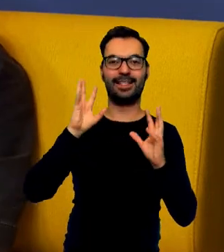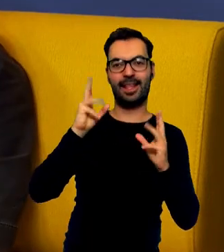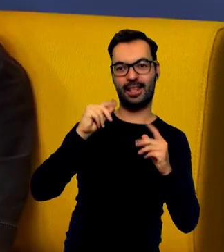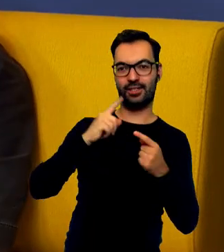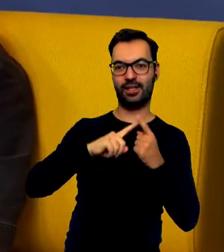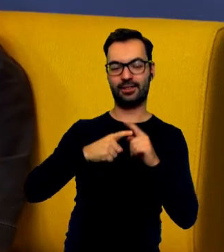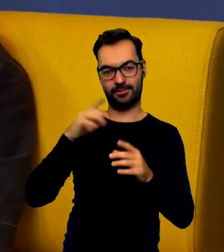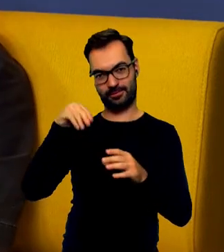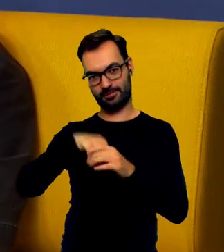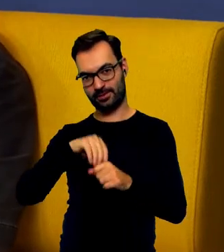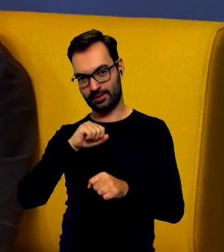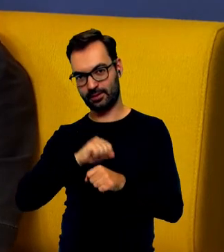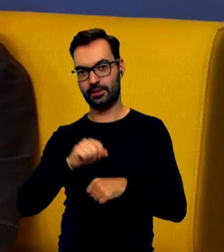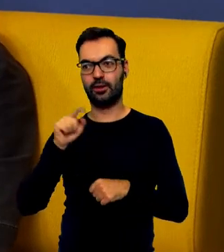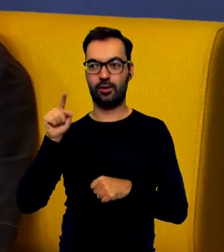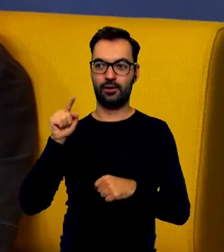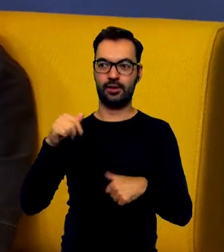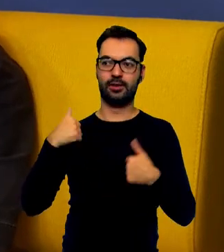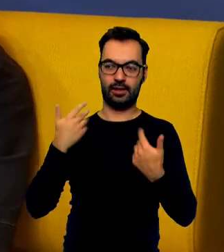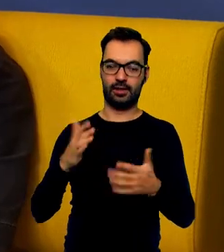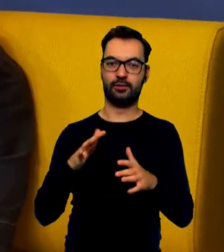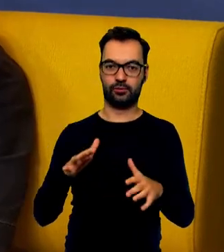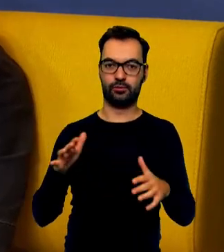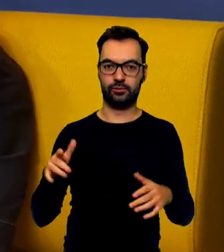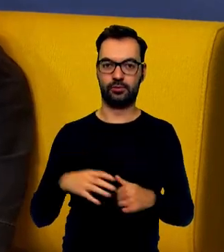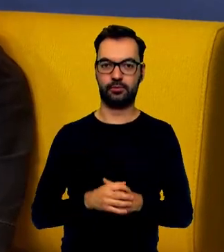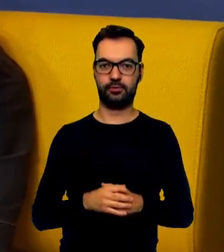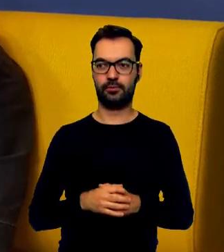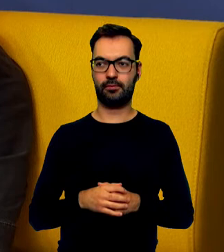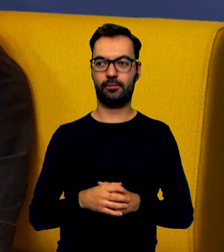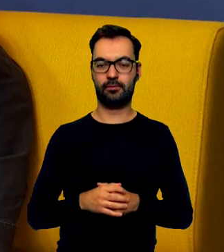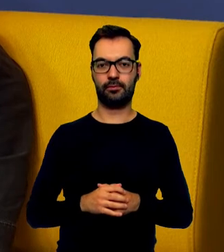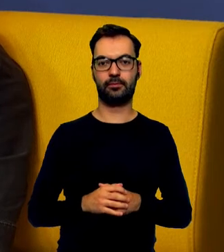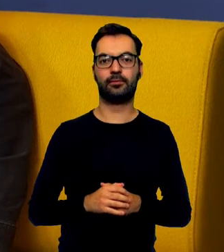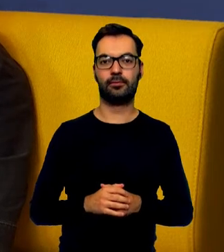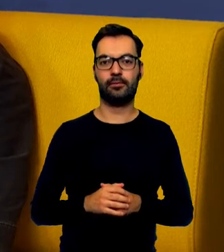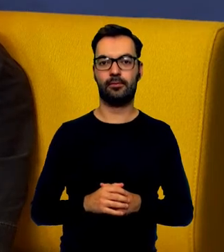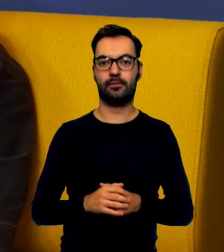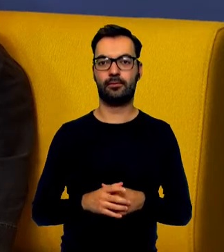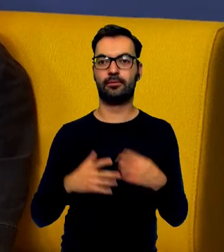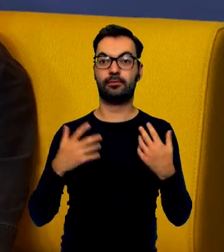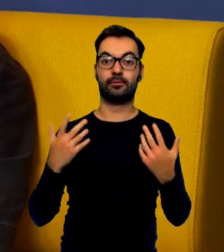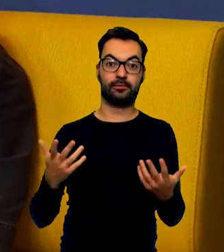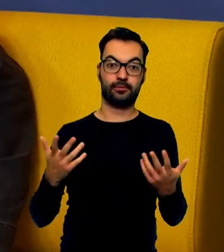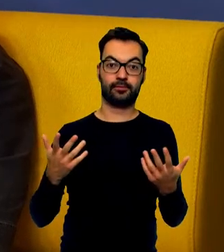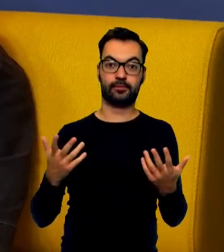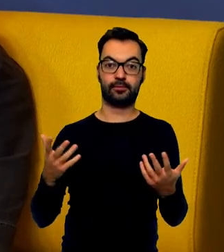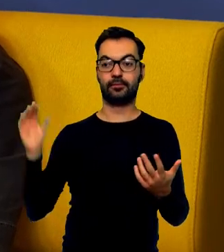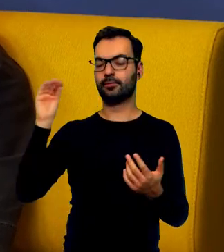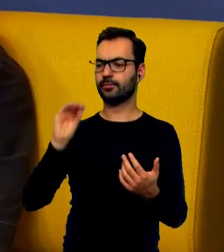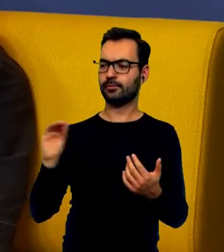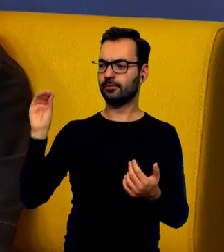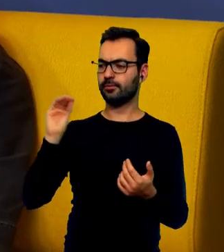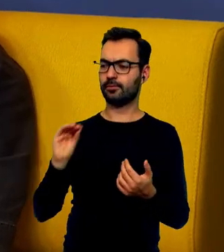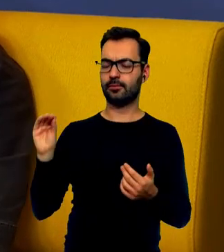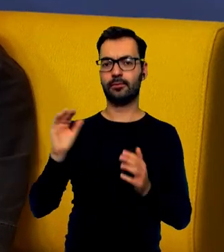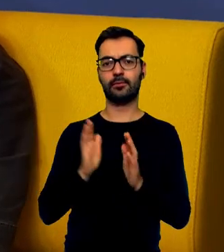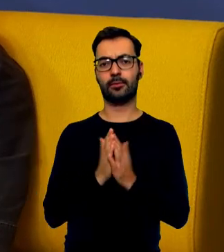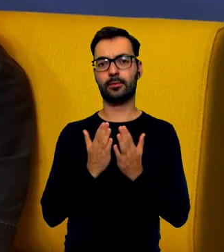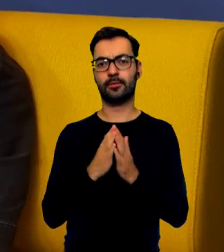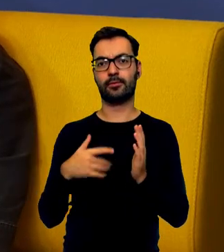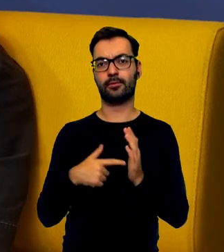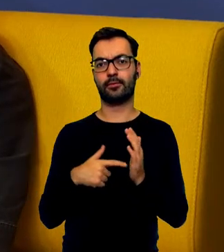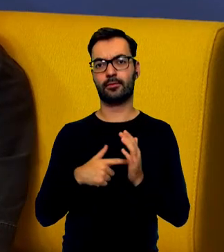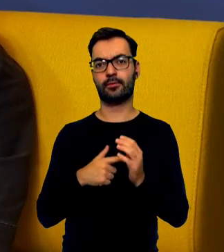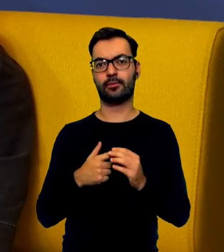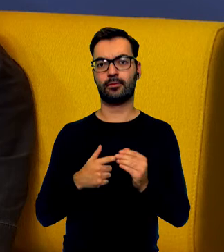to, i ona kontrybuuje po prostu do tego, czym książka jest. No i jeszcze książka to